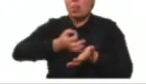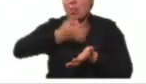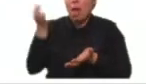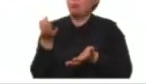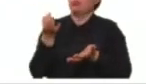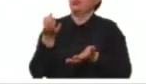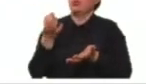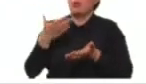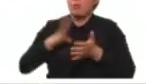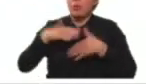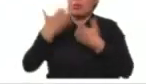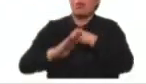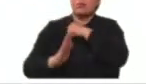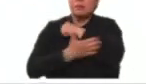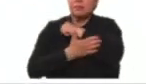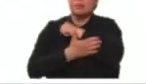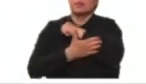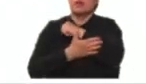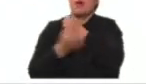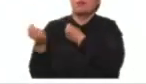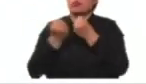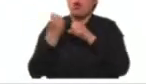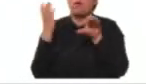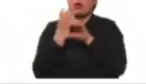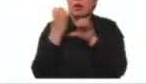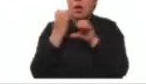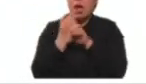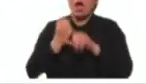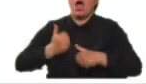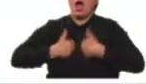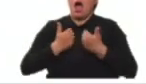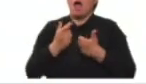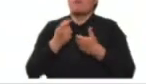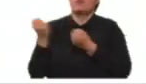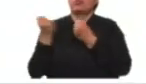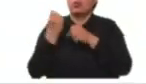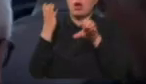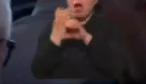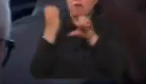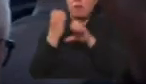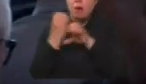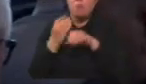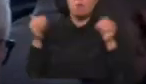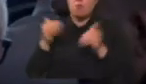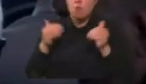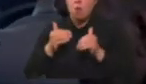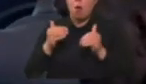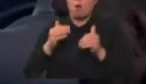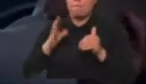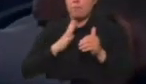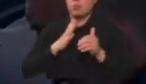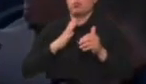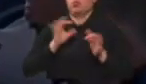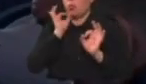rzeczywiście wspierał przewozy autobusowe, żeby te przewozy autobusowe mogły się